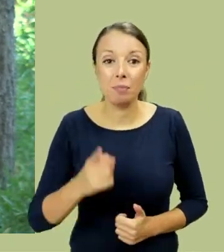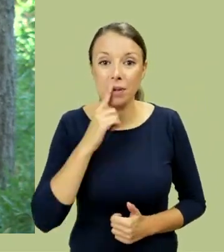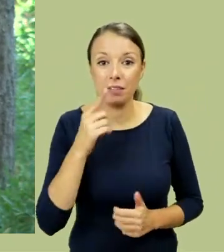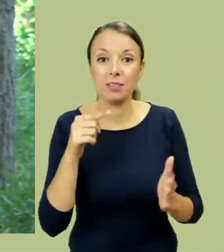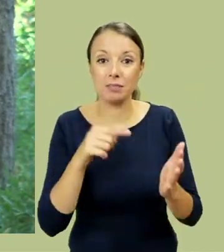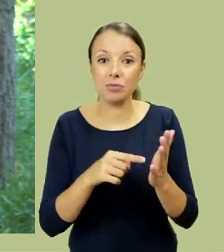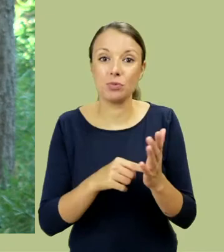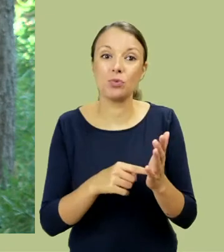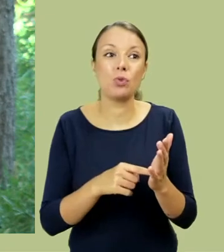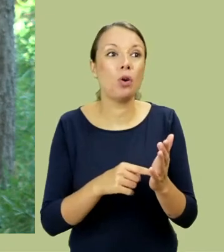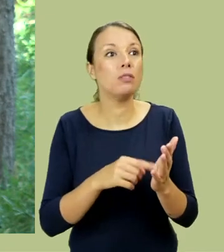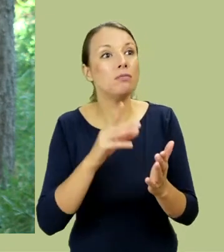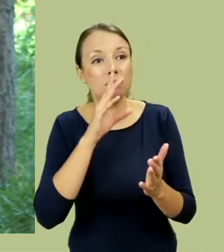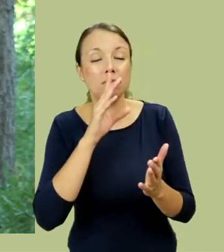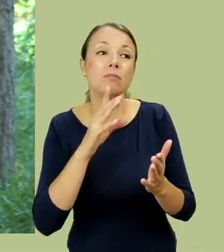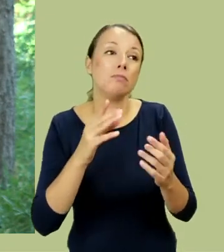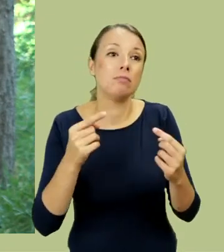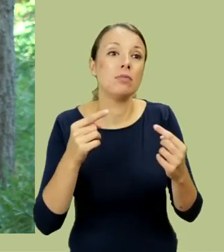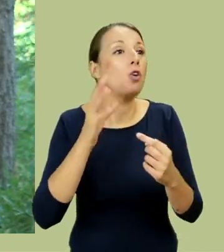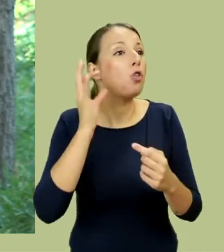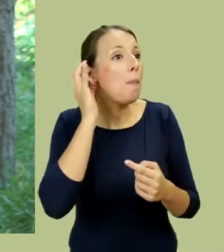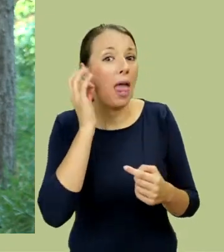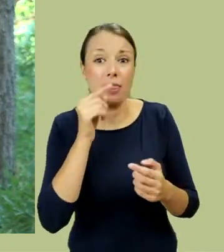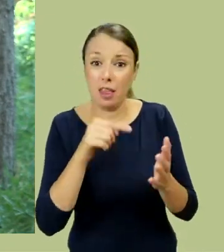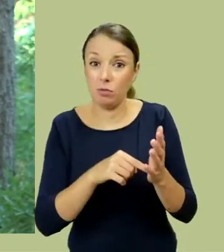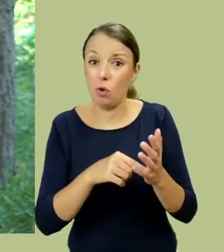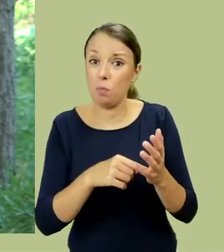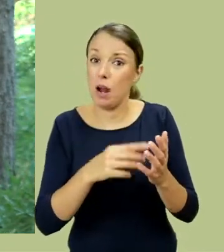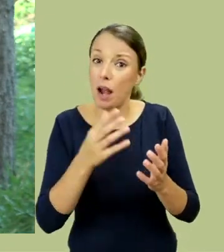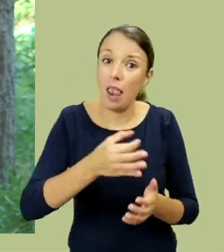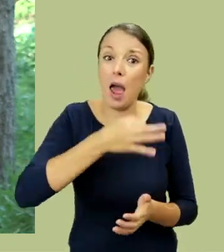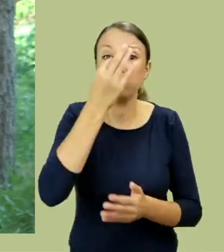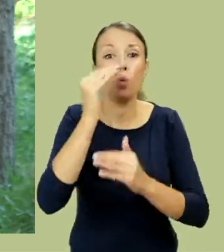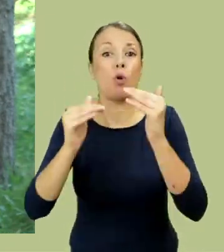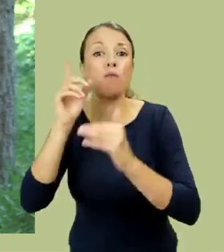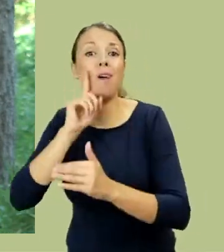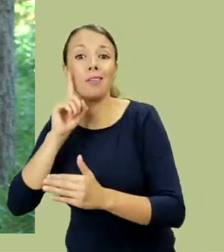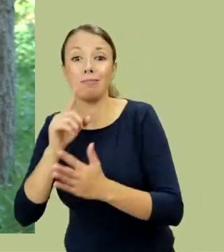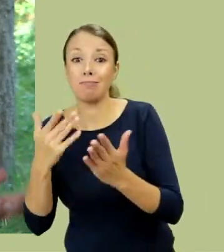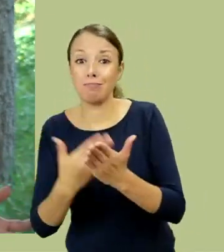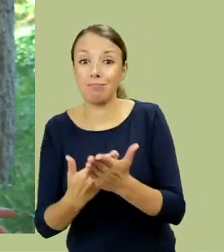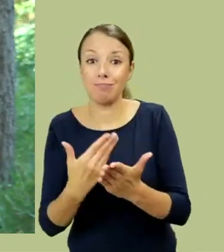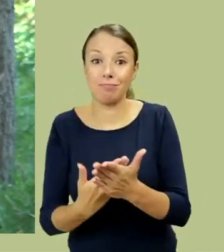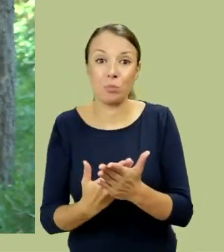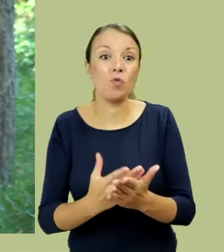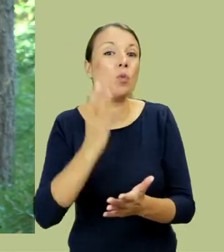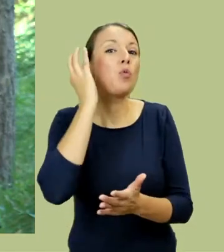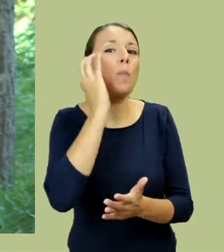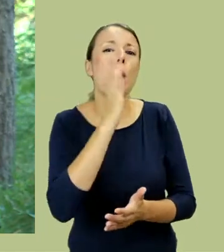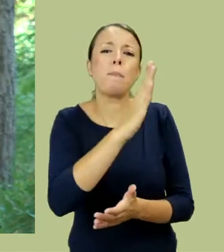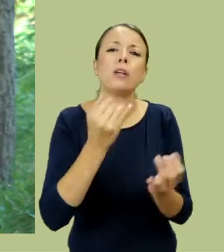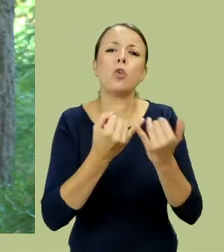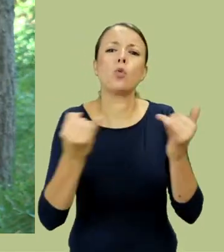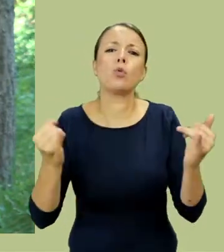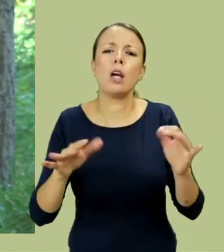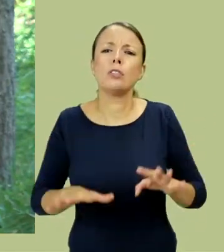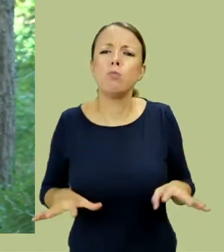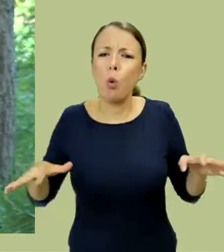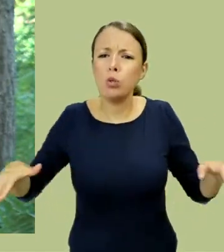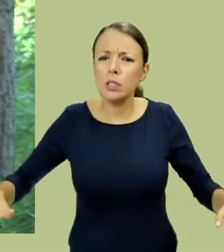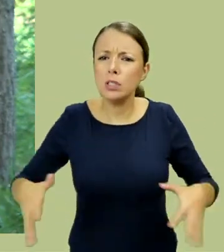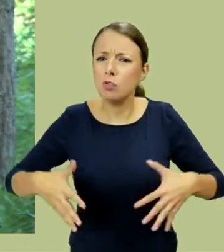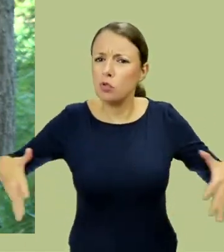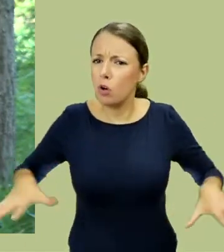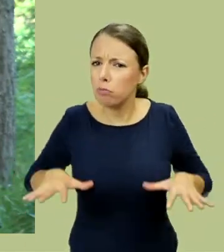były lepsze, można powiedzieć, od mężczyzn, dlatego że dysponowały tymi płaszczami szerokimi, tymi spódnicami i na